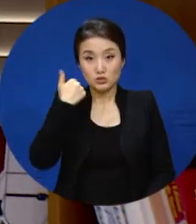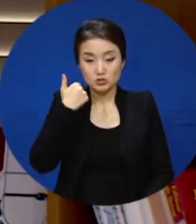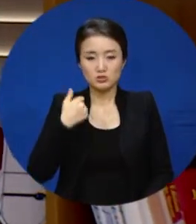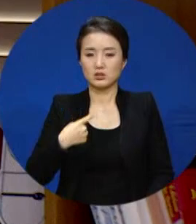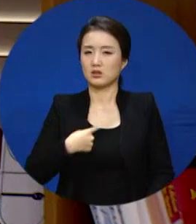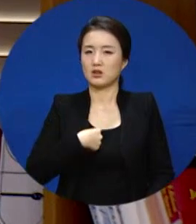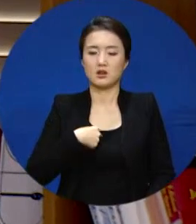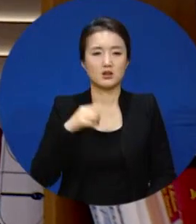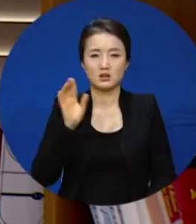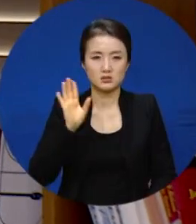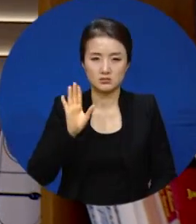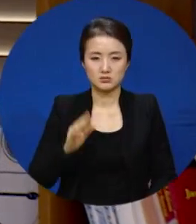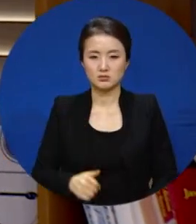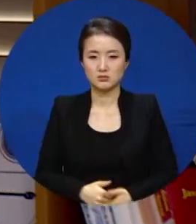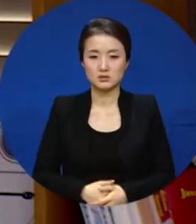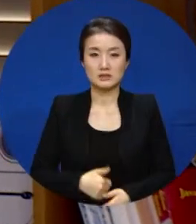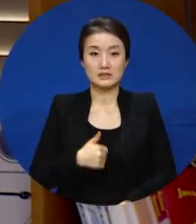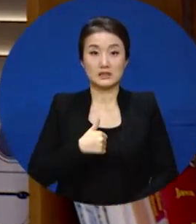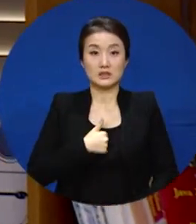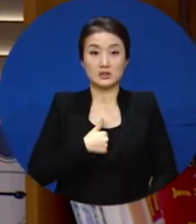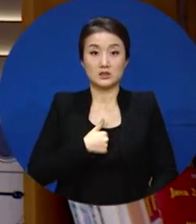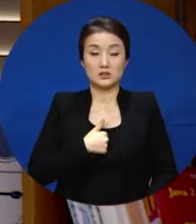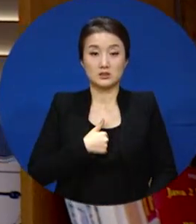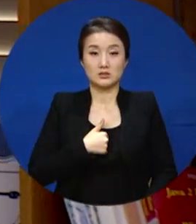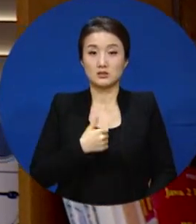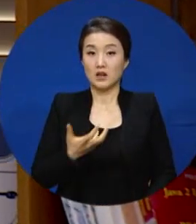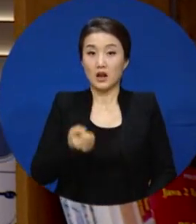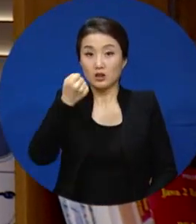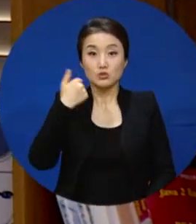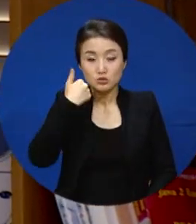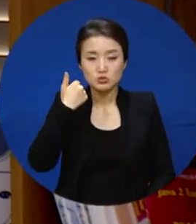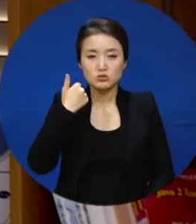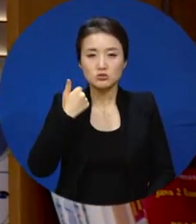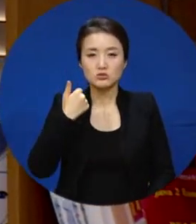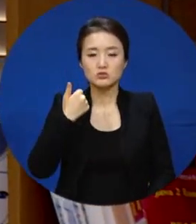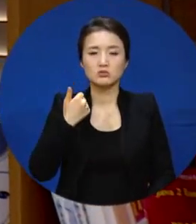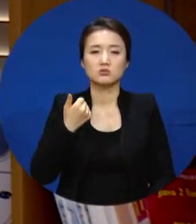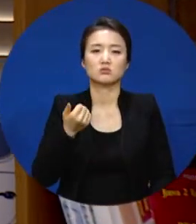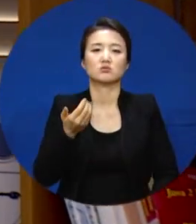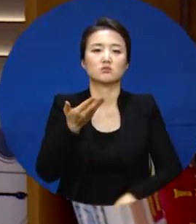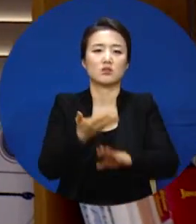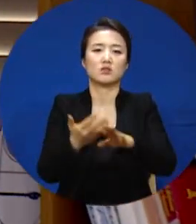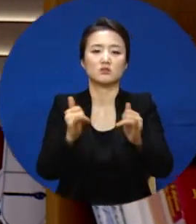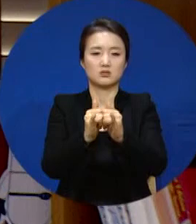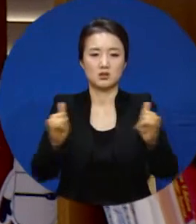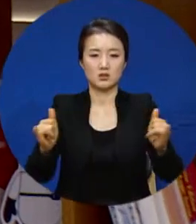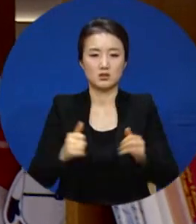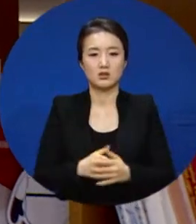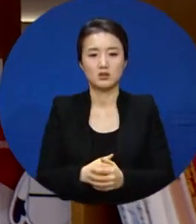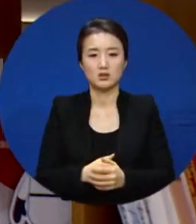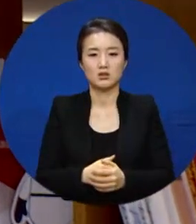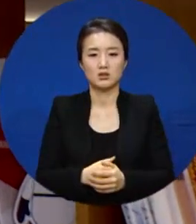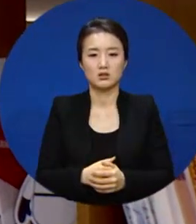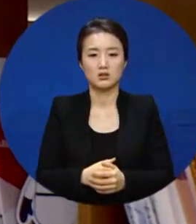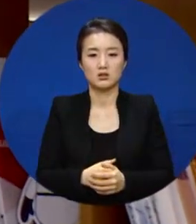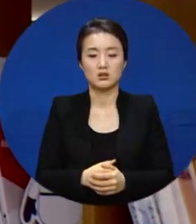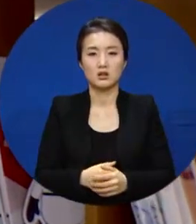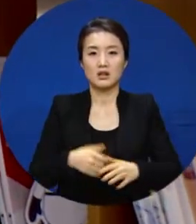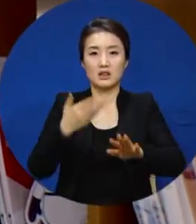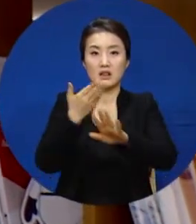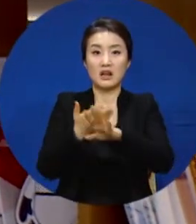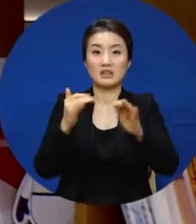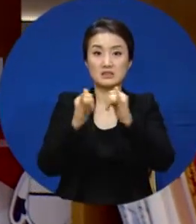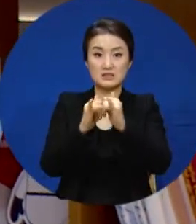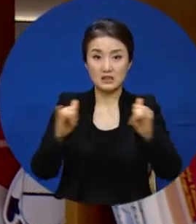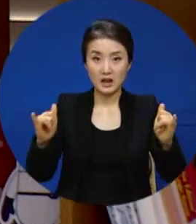잘못 알고 있었던 거예요 자존심에 주인은 남이야 왜 기준이 남 해요 저 사람한테 굽히지 않고 야